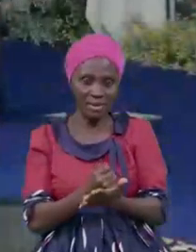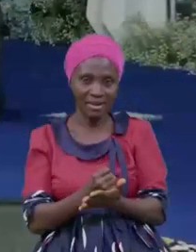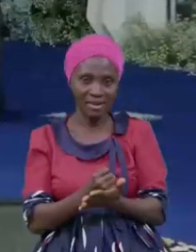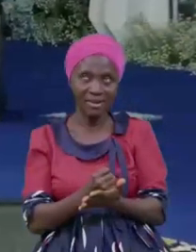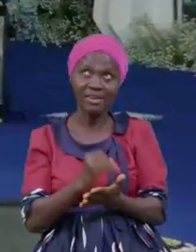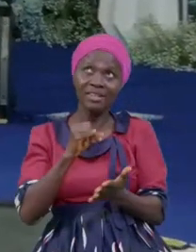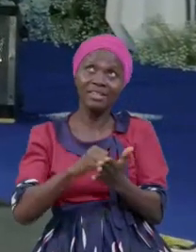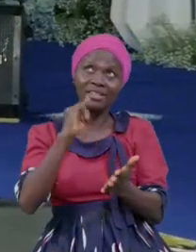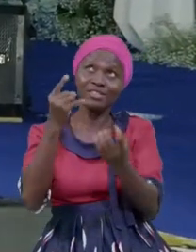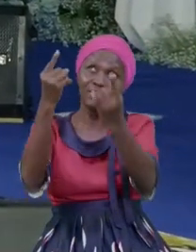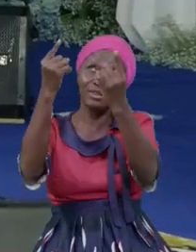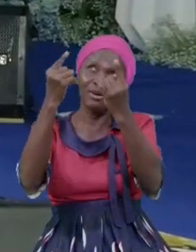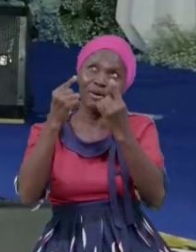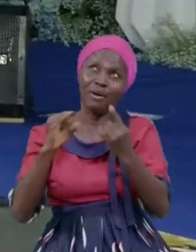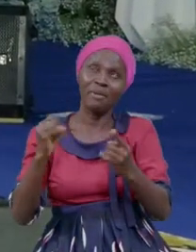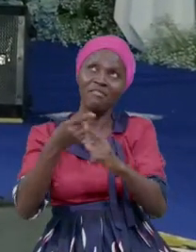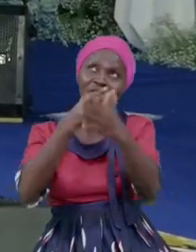Et ça vient du ciel.